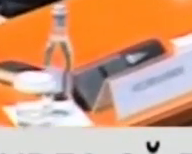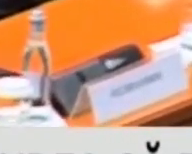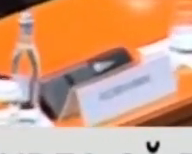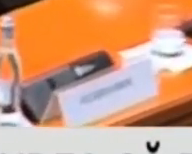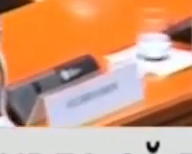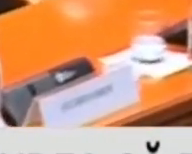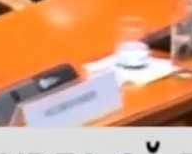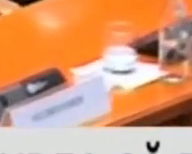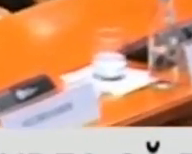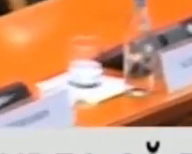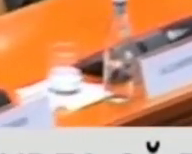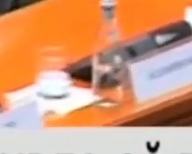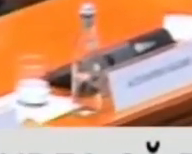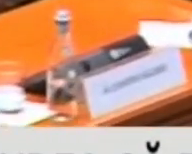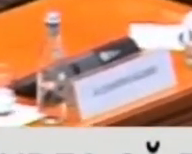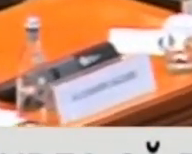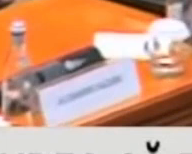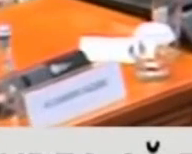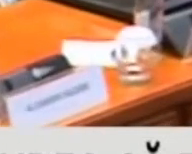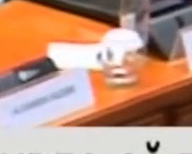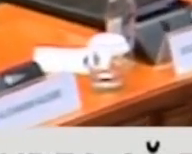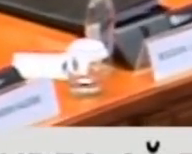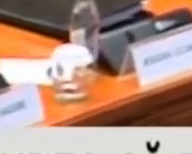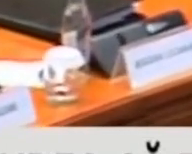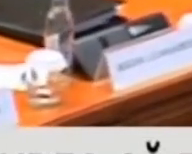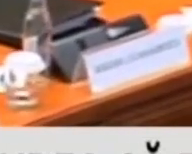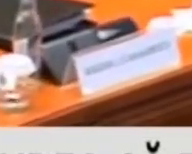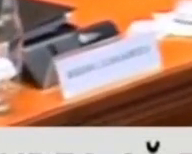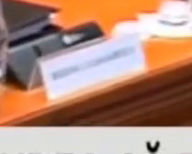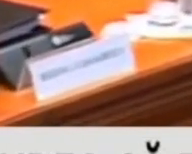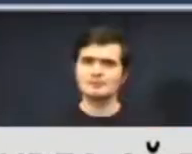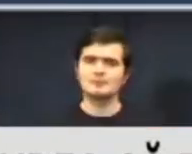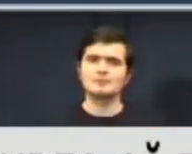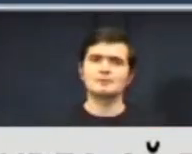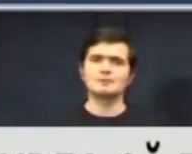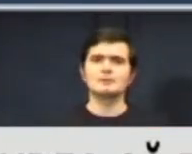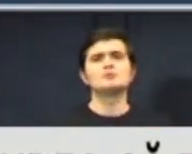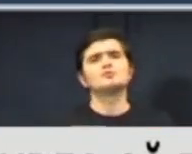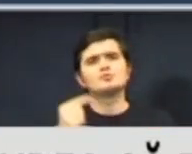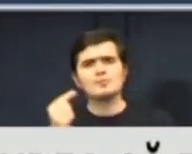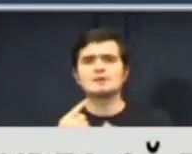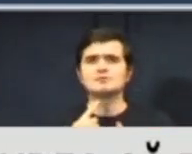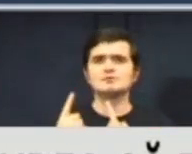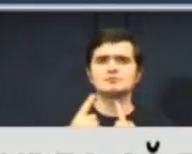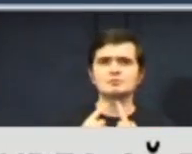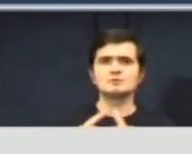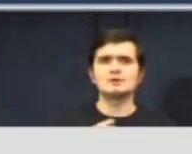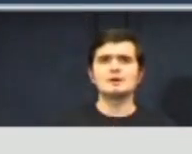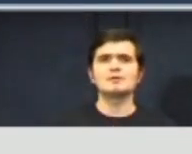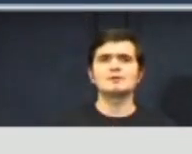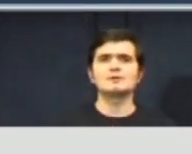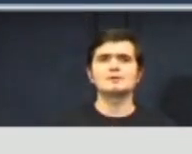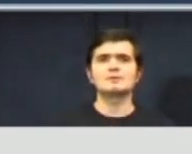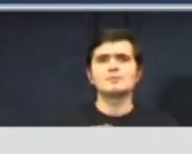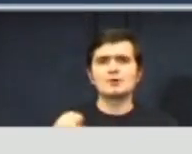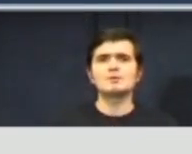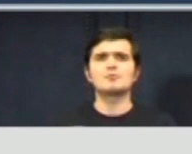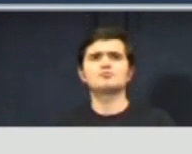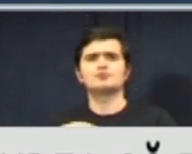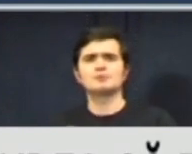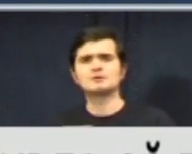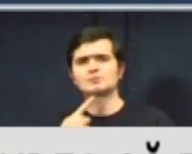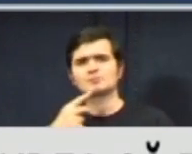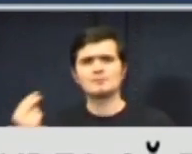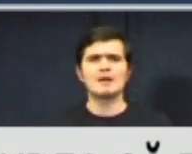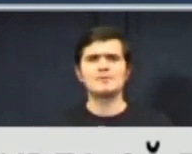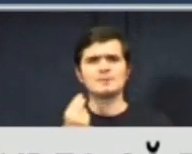tăia sporurile nesimțite și va lăsa acest lucru în seama Parlamentului. După discuțiile în coaliția politică și cu juriștii, a fost mai bine să